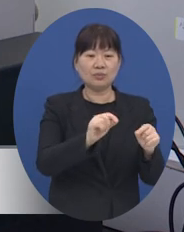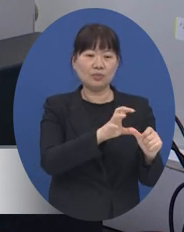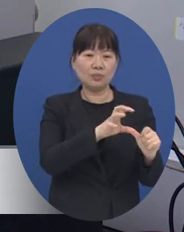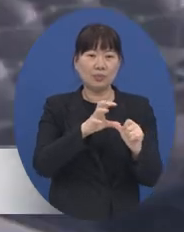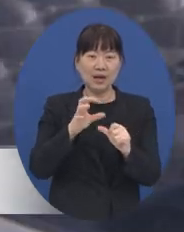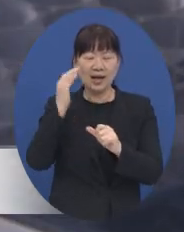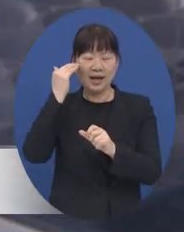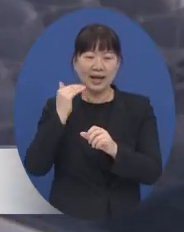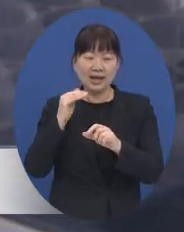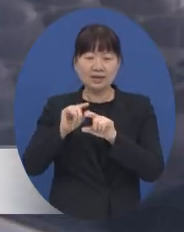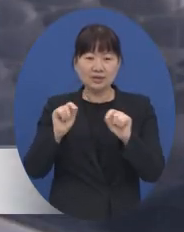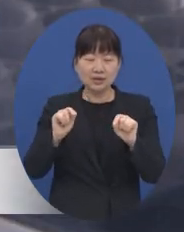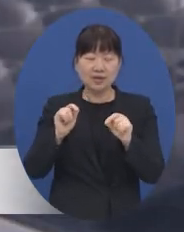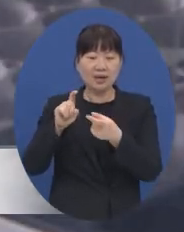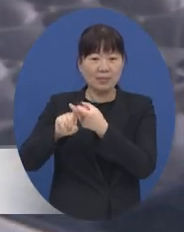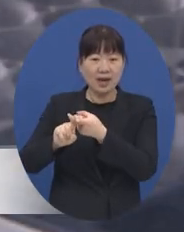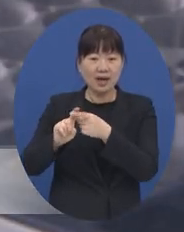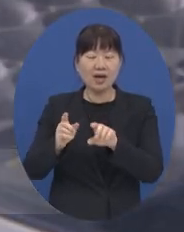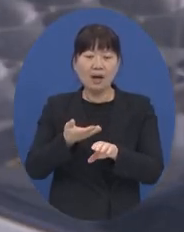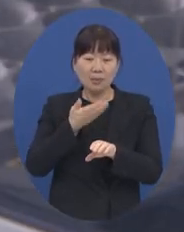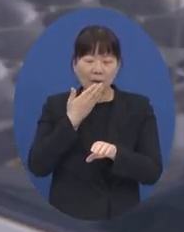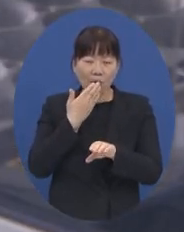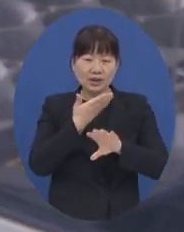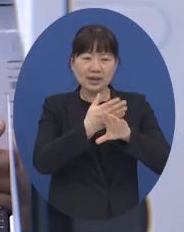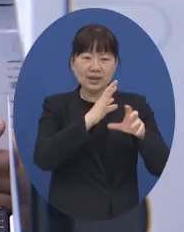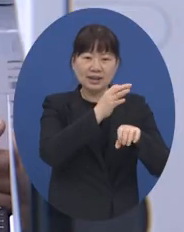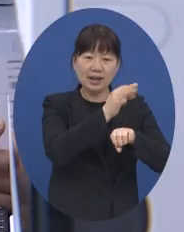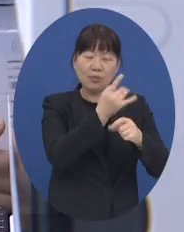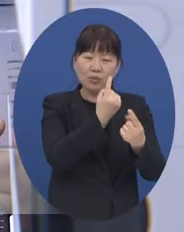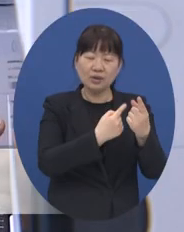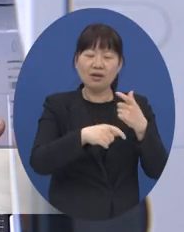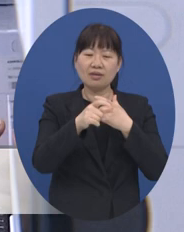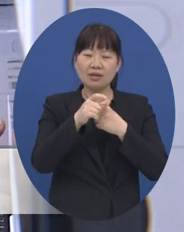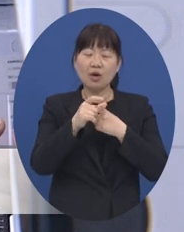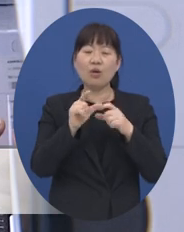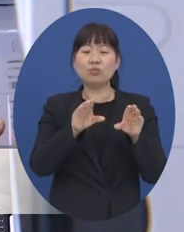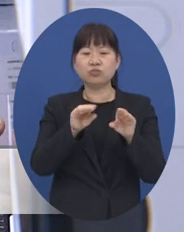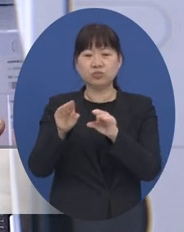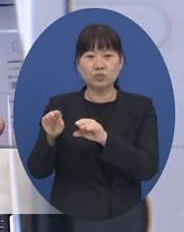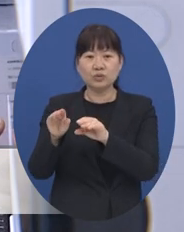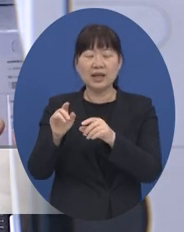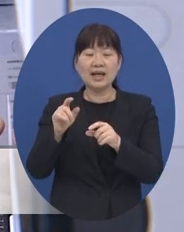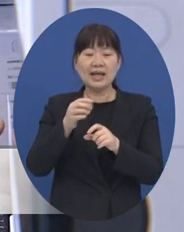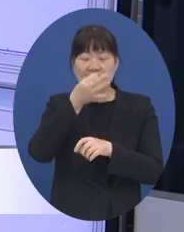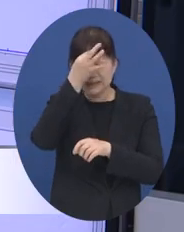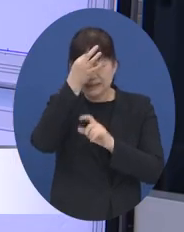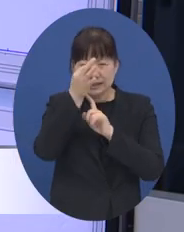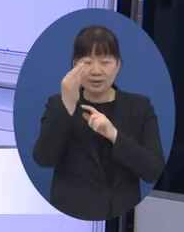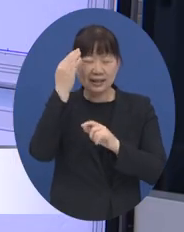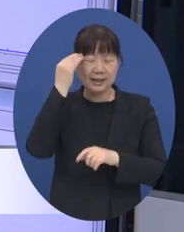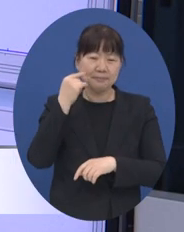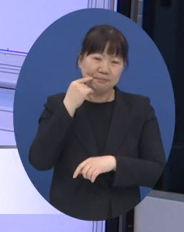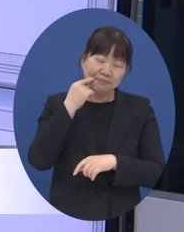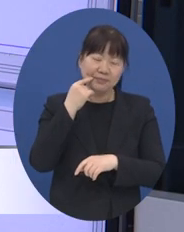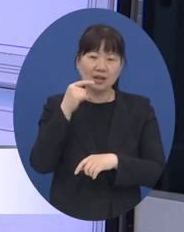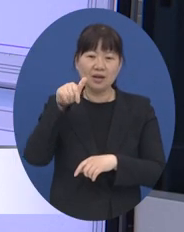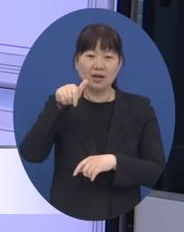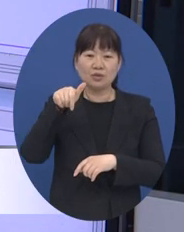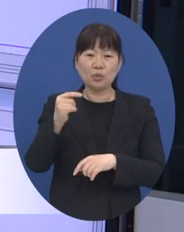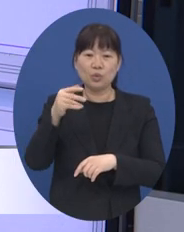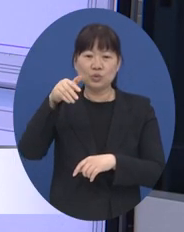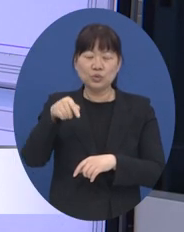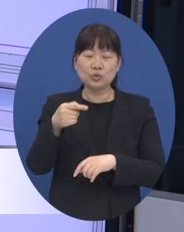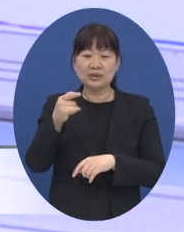수입품 보다 식감도 훨씬 부드럽습니다 농 기와는 향후 해당 기술을 간장 고추냉이 등 다른 소스의 도